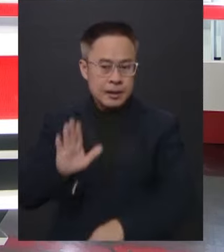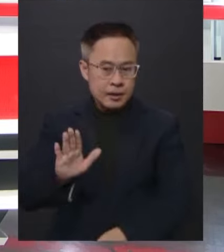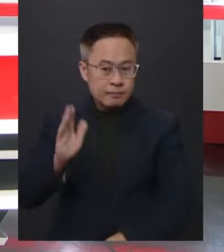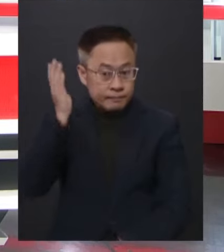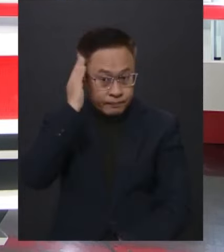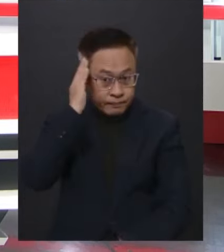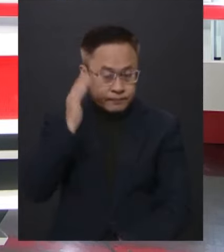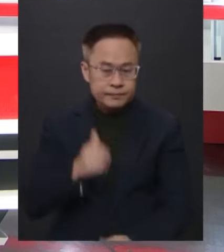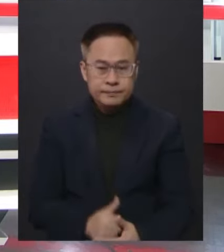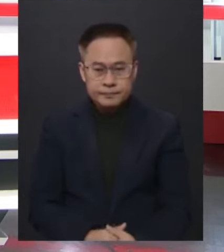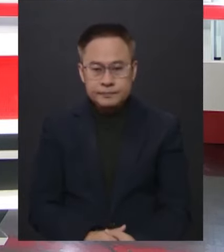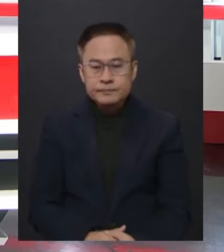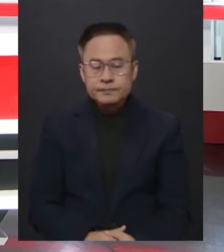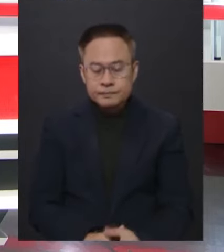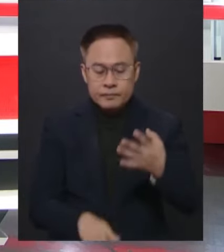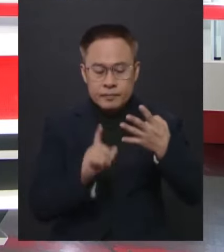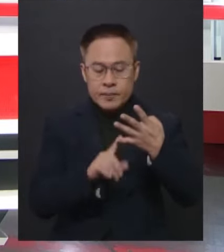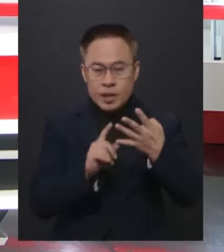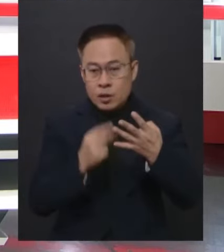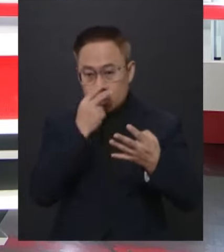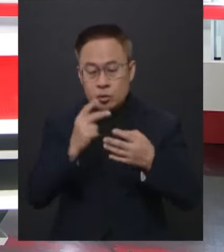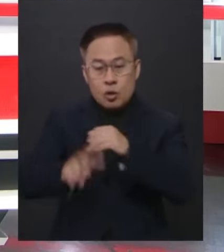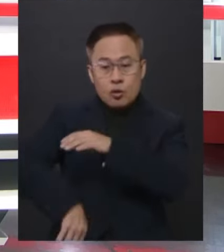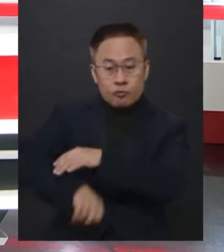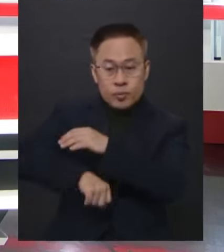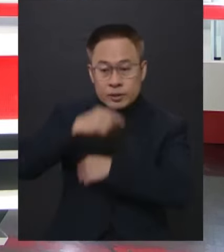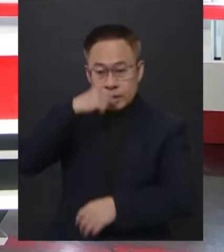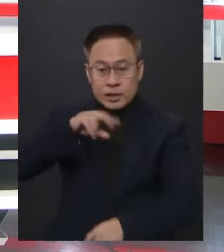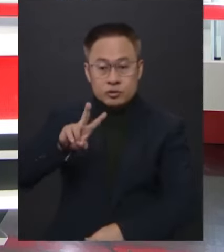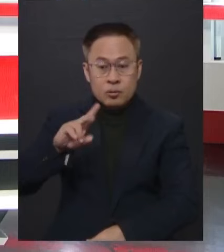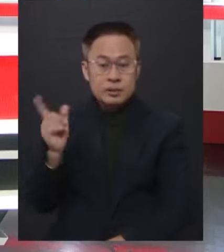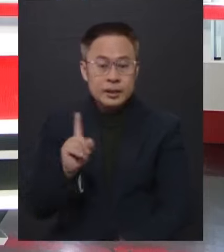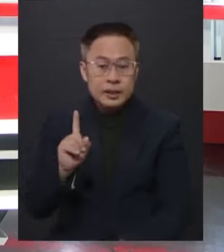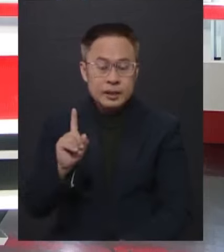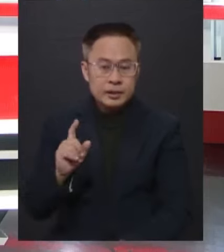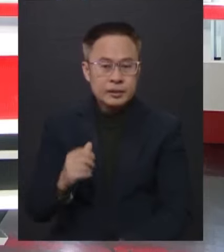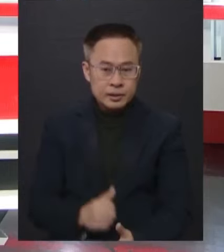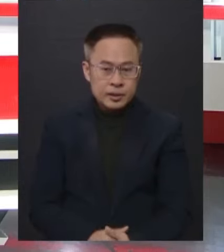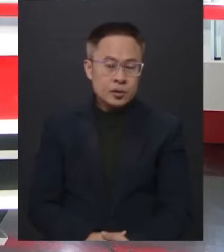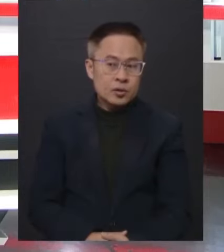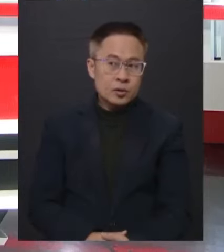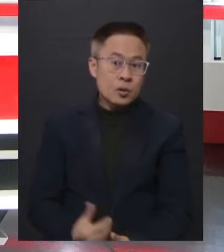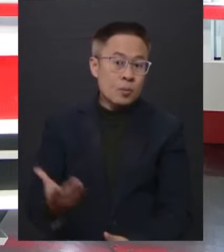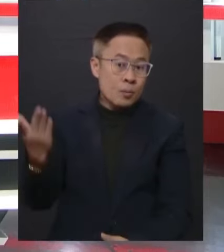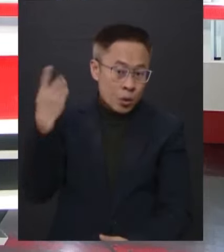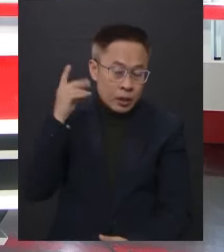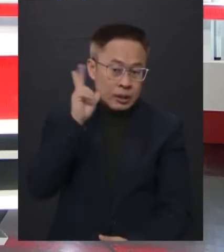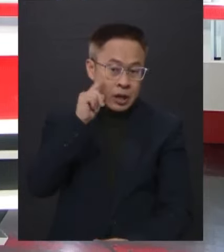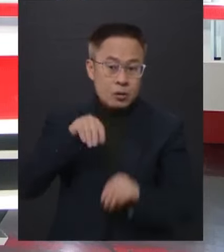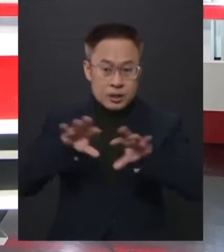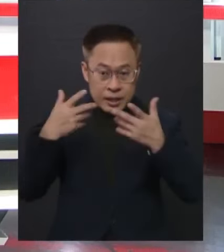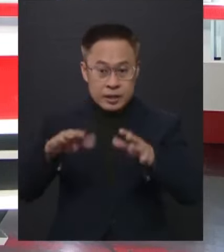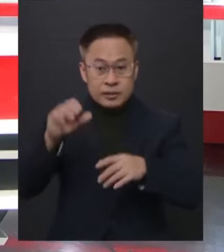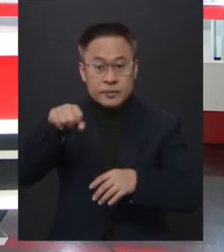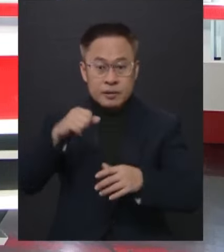อาทิตย์นี้คุณผู้ชมคะเราขยับไปที่เรื่องของวงการฟุตบอลในไทยลีก2กันบ้างนะคะเราน่าจะได้ทราบข่าวหลังจาก